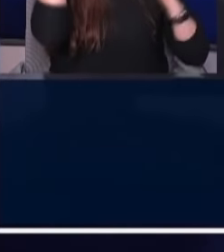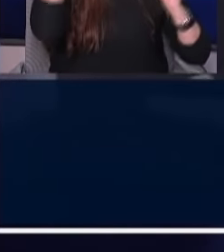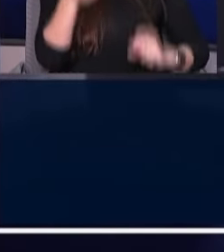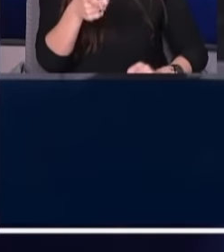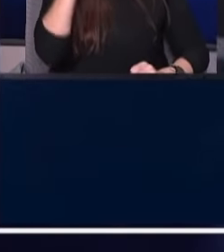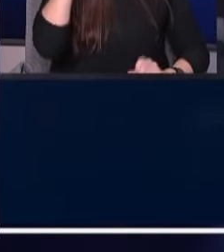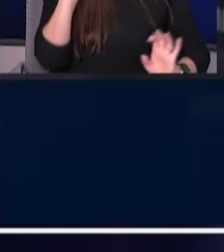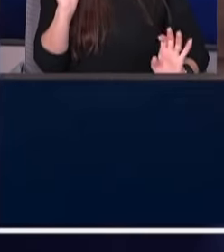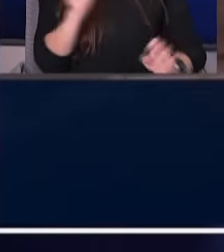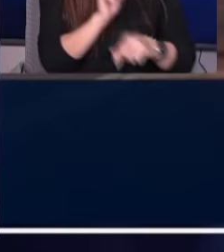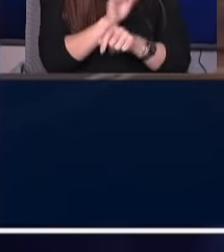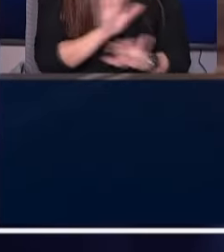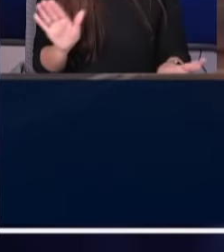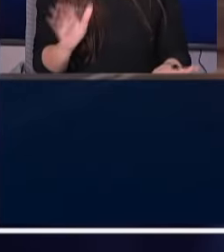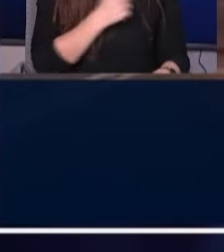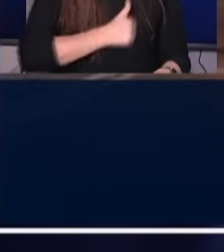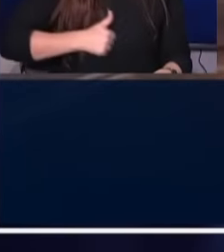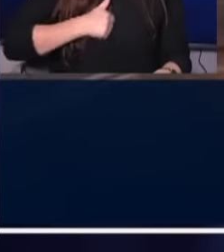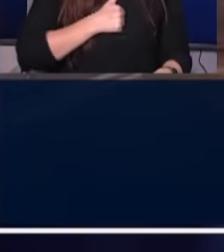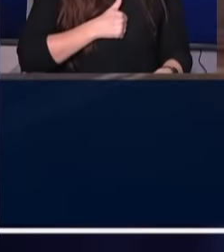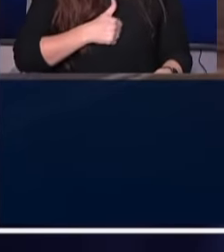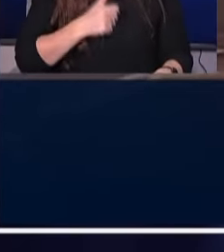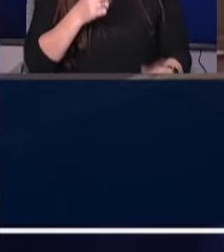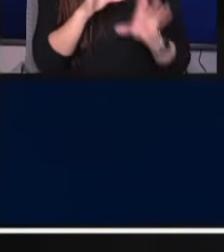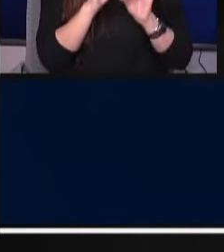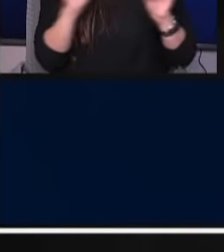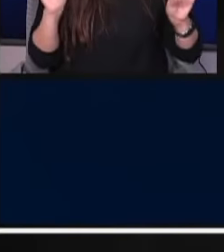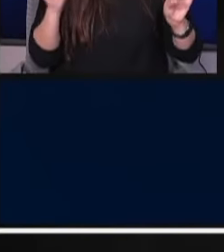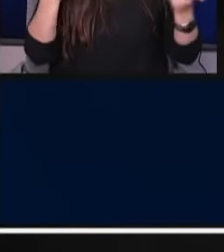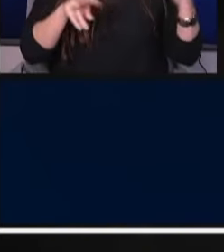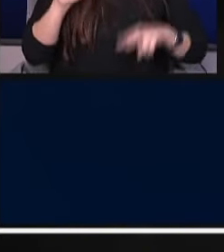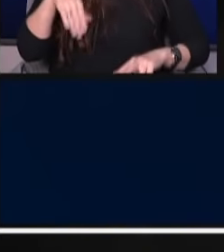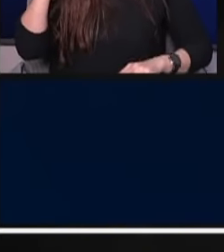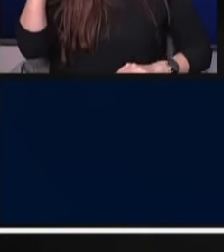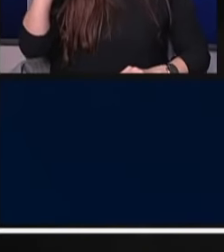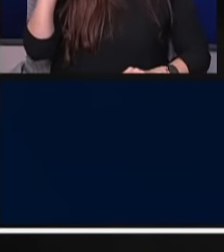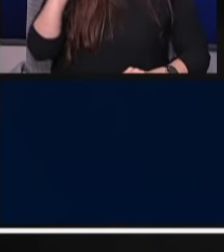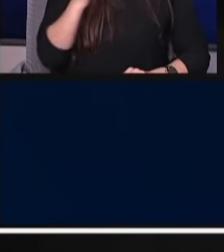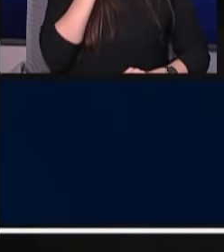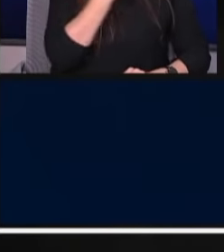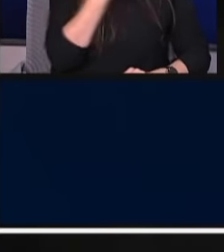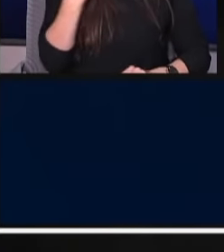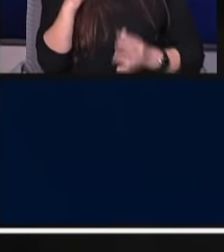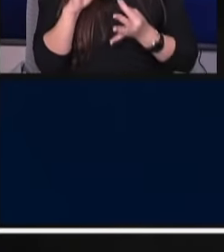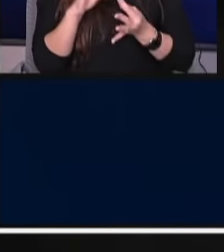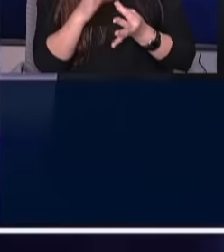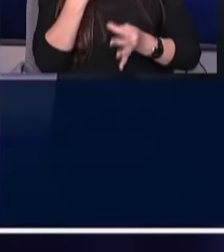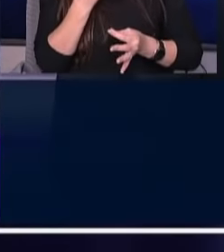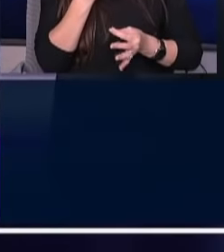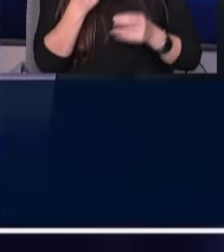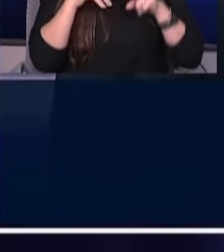אפילו. ולצערנו, מבין עשרות ההרוגים, גם לבן קוזשווילי, בן 22 בלבד, ישראלי, הותיר